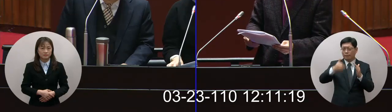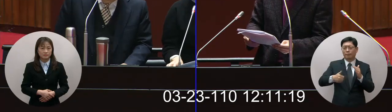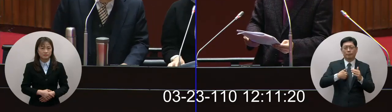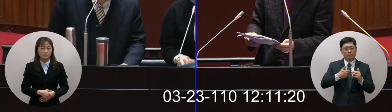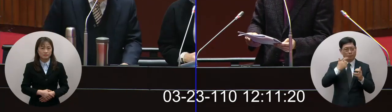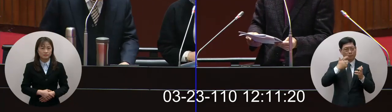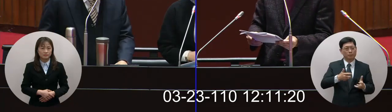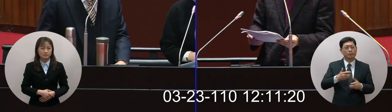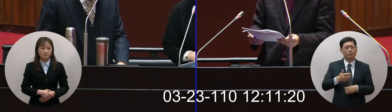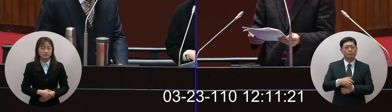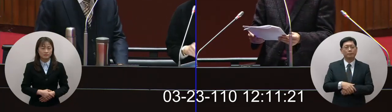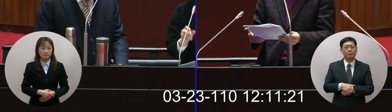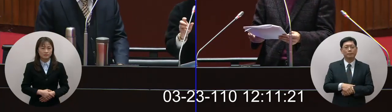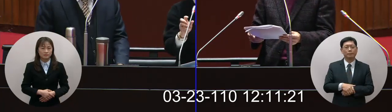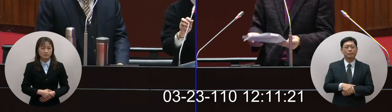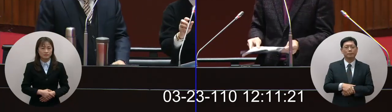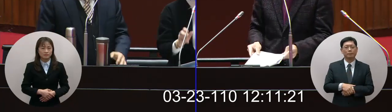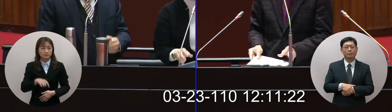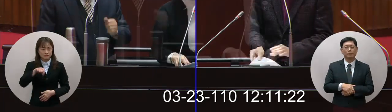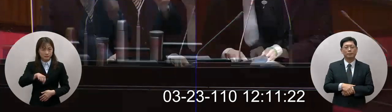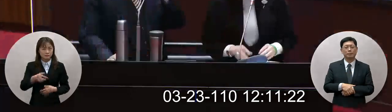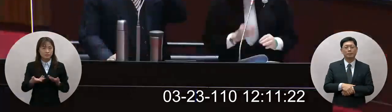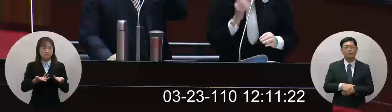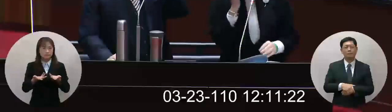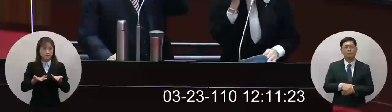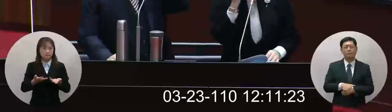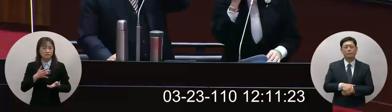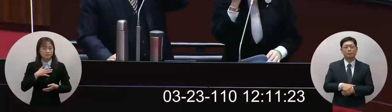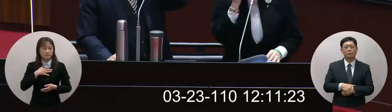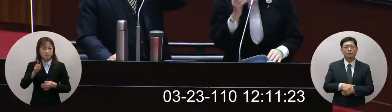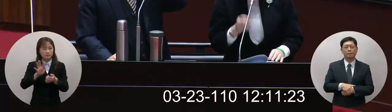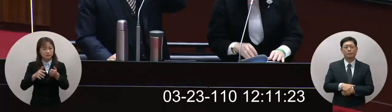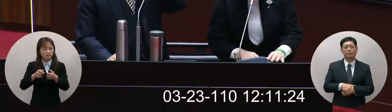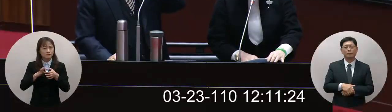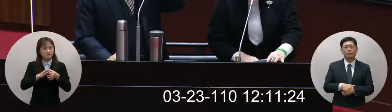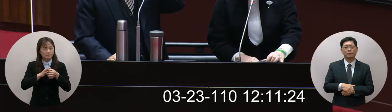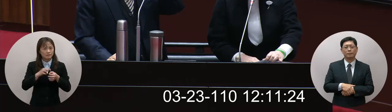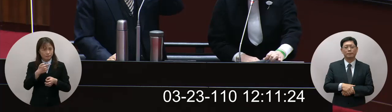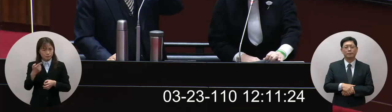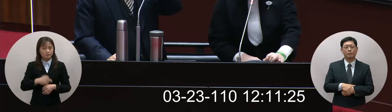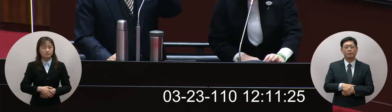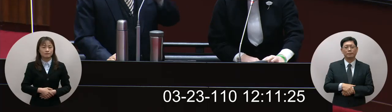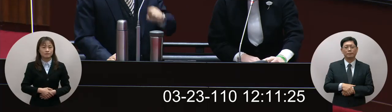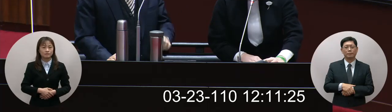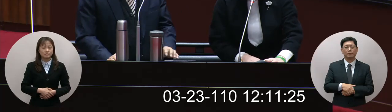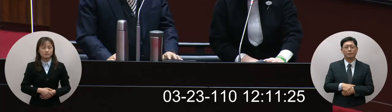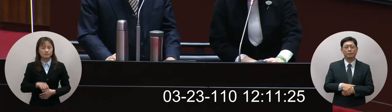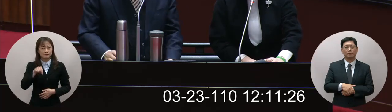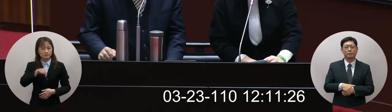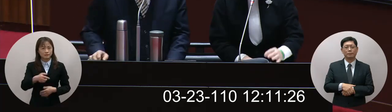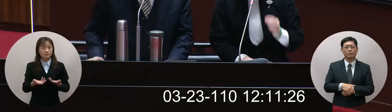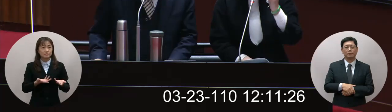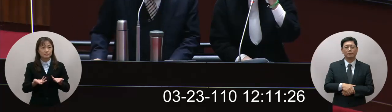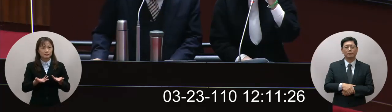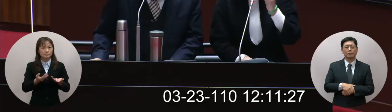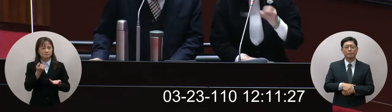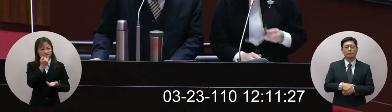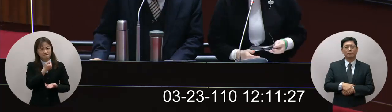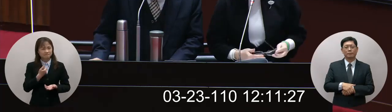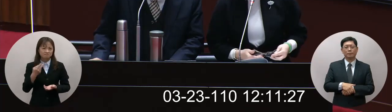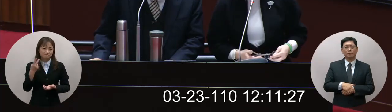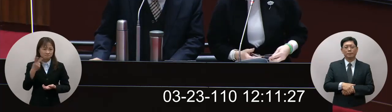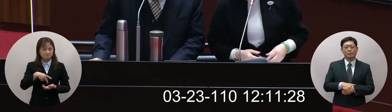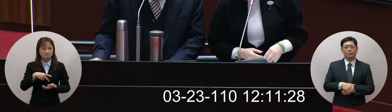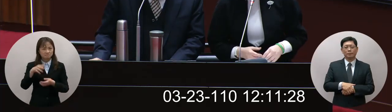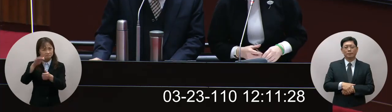关心一下？ 这个部分我们知道委员一直有在关心哈。那这个我们恐怕还要再